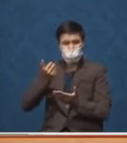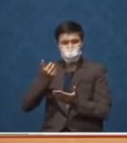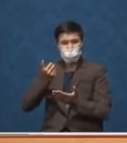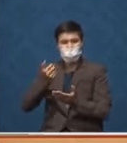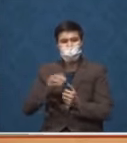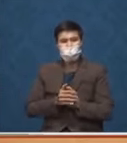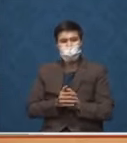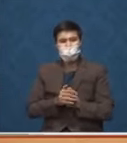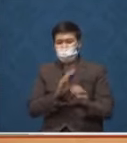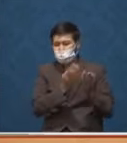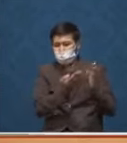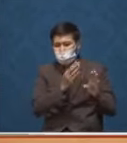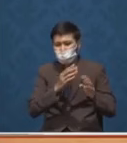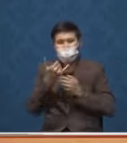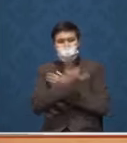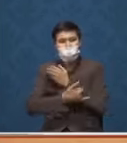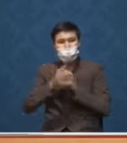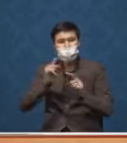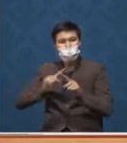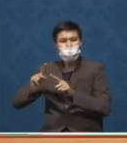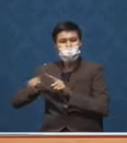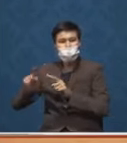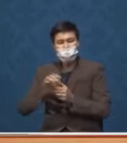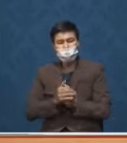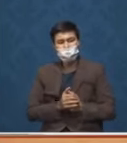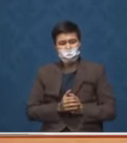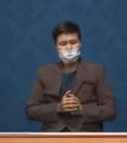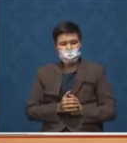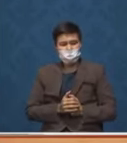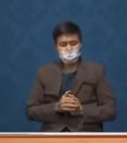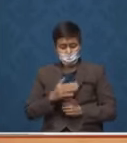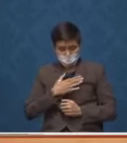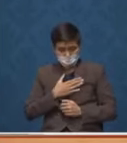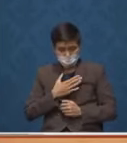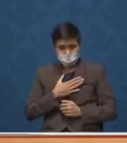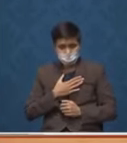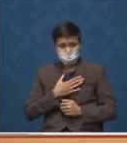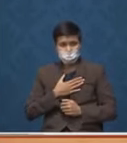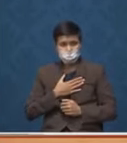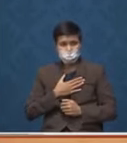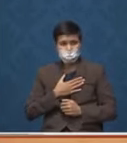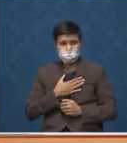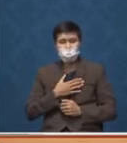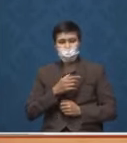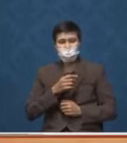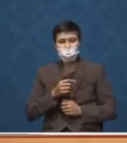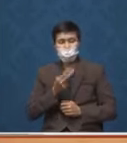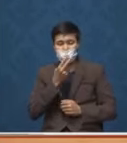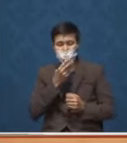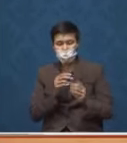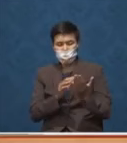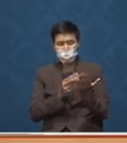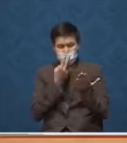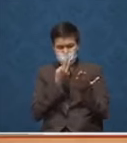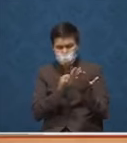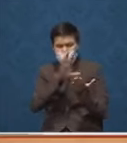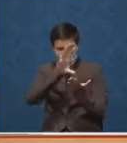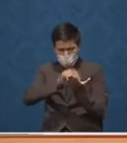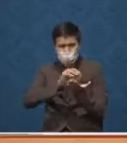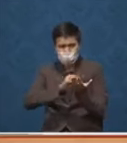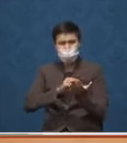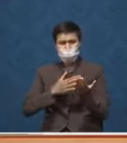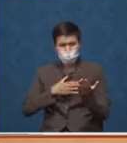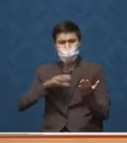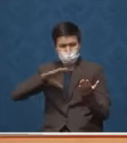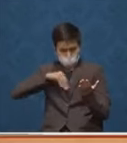เมื่อเทียบกับประเทศอื่นหรือไม่อย่างไรเนี่ยนะครับอันนี้ผมก็ส่วนตัวก็ได้เคยเห็นข้อมูลนะครับแล้วก็ยอมรับว่